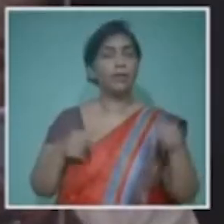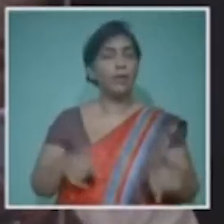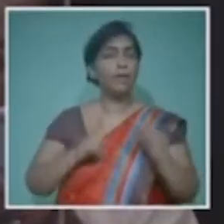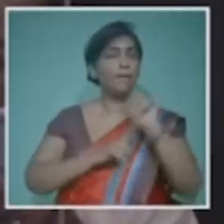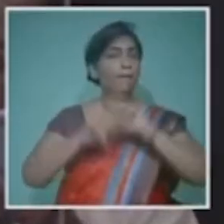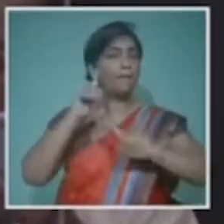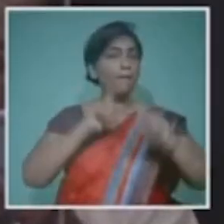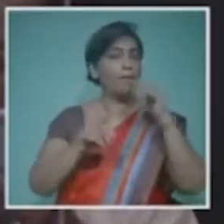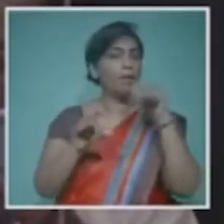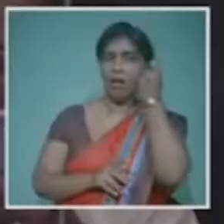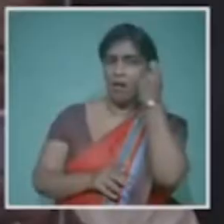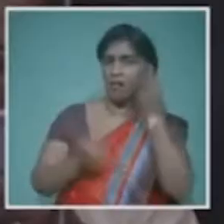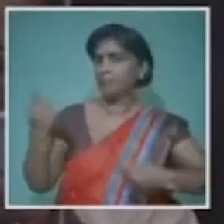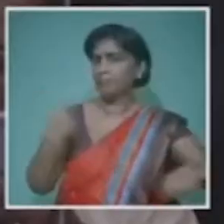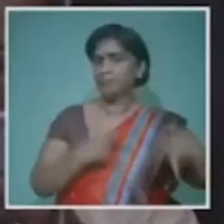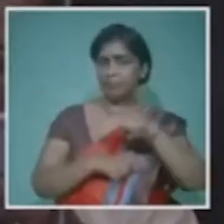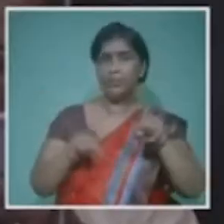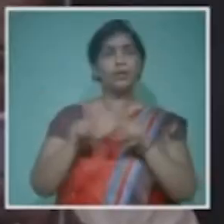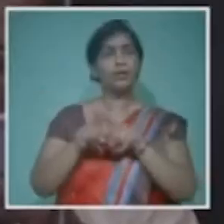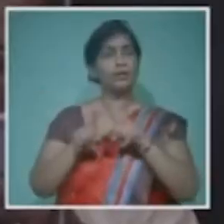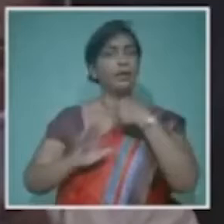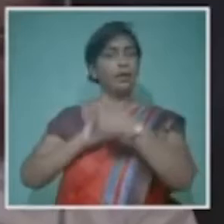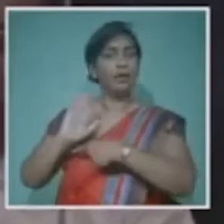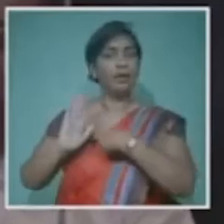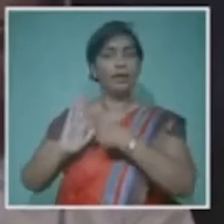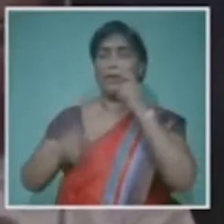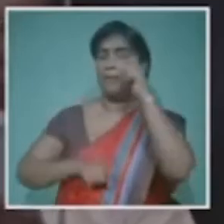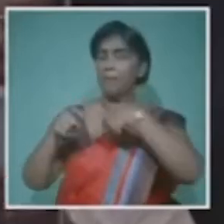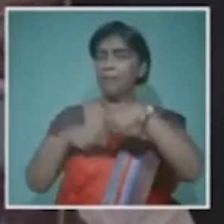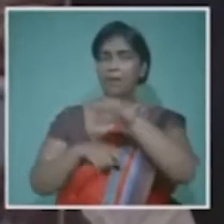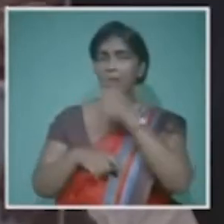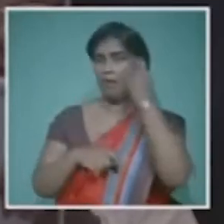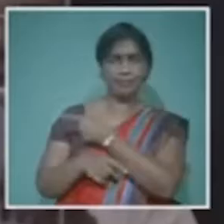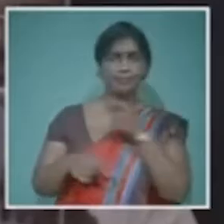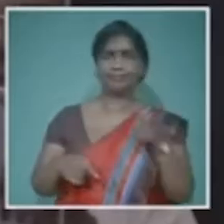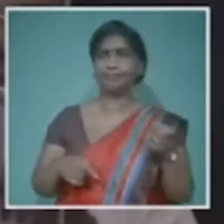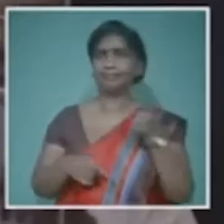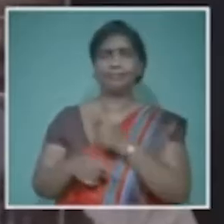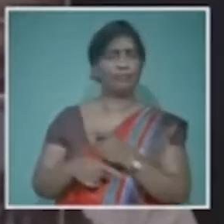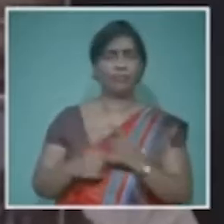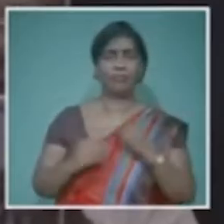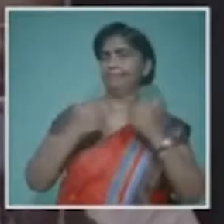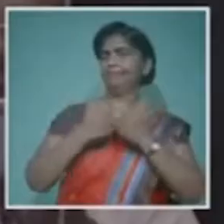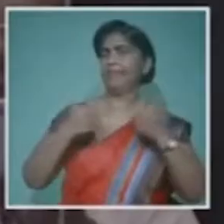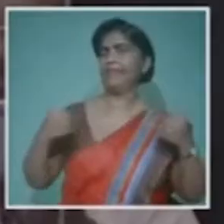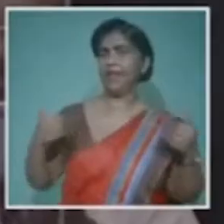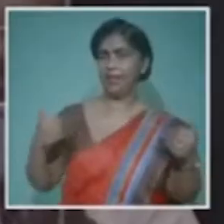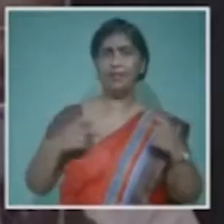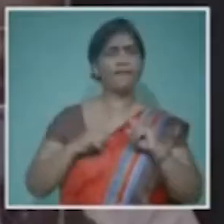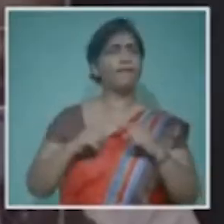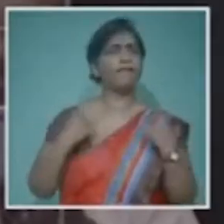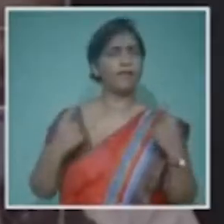තුළ නියෝජනය මතය හා රටේ පොදුවේ පැහැදිලිව පවතින මතය අතර පරතරයක් තිබෙනවා නම්